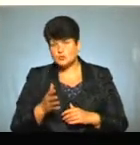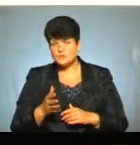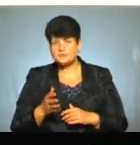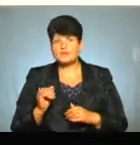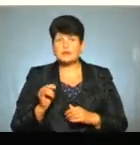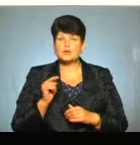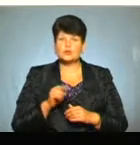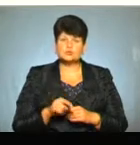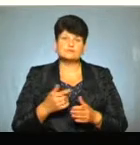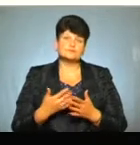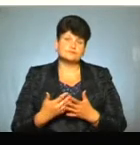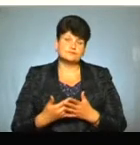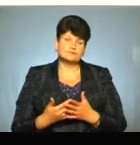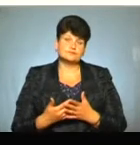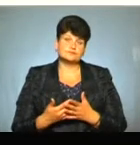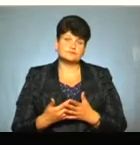плату, і тому десь